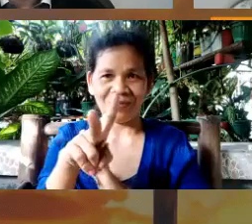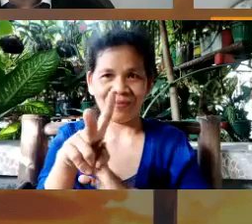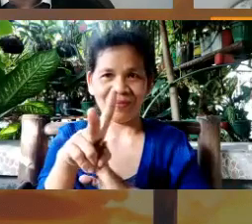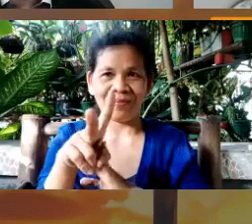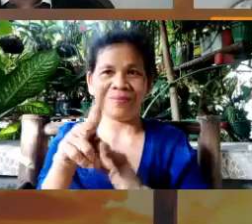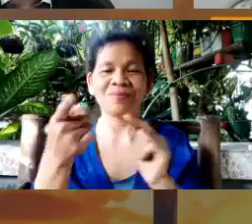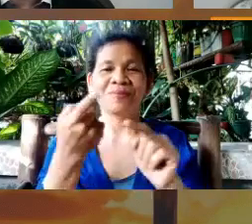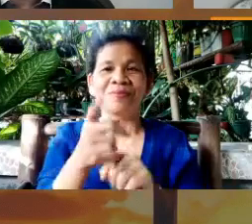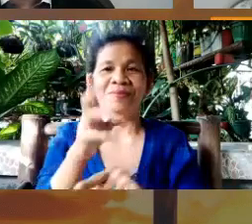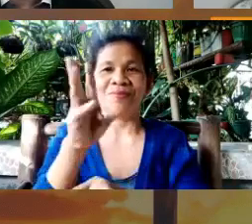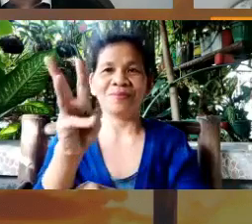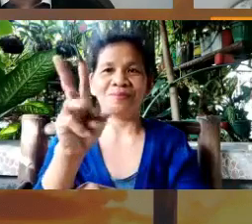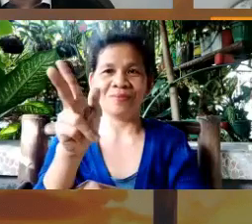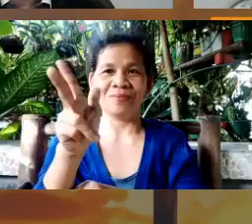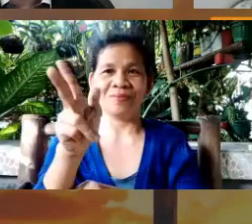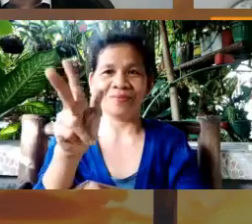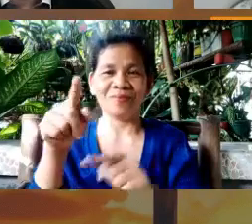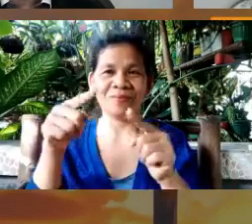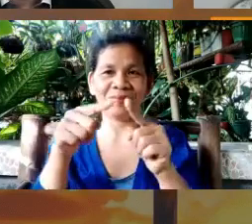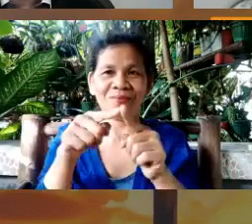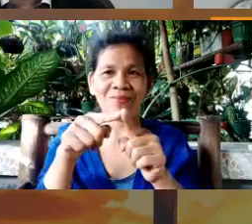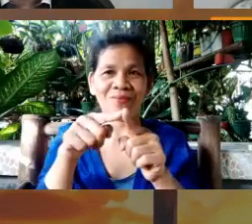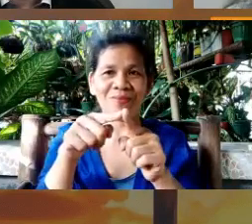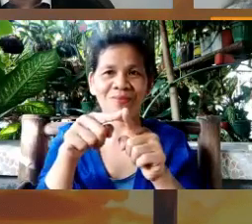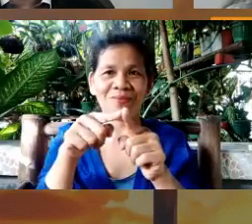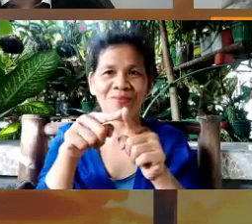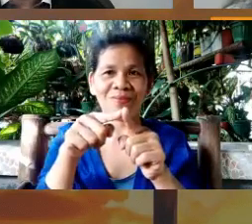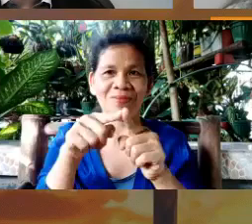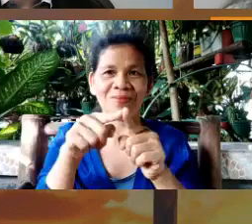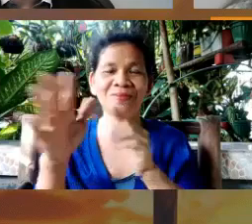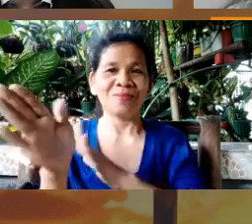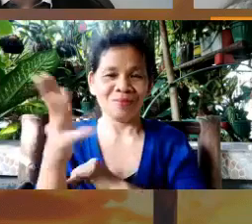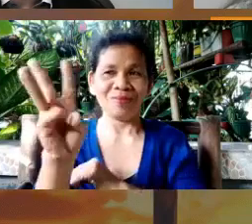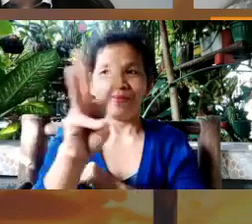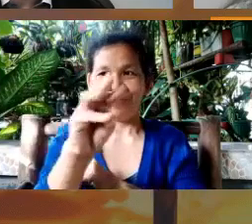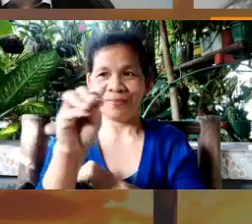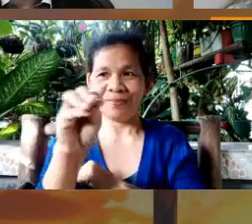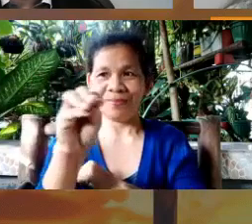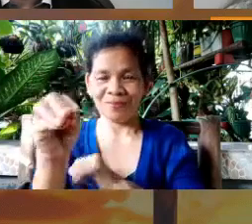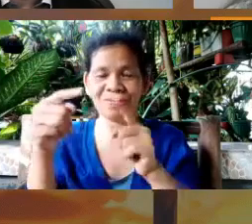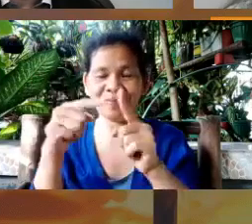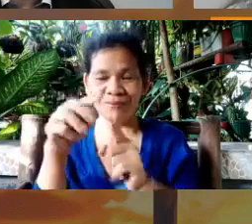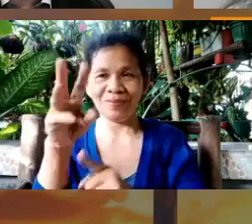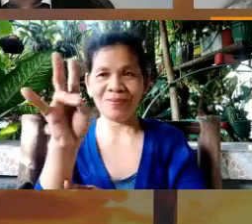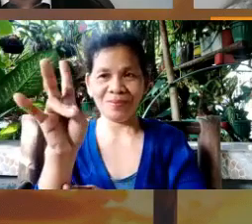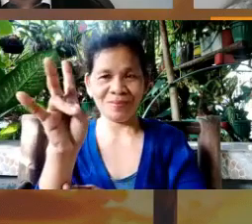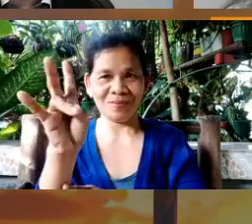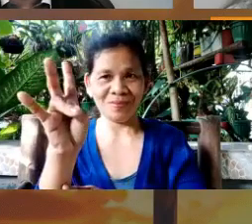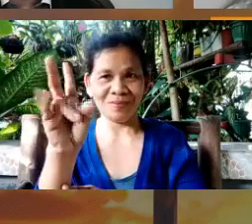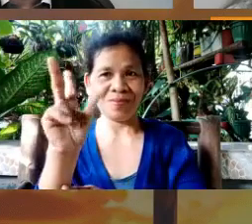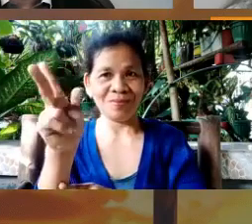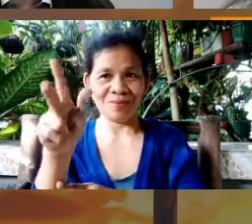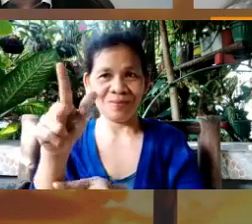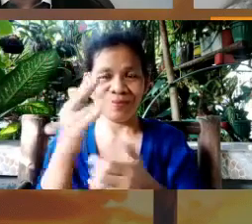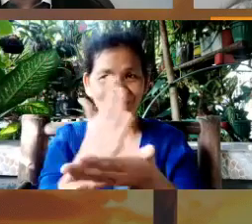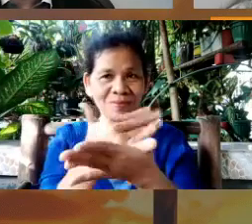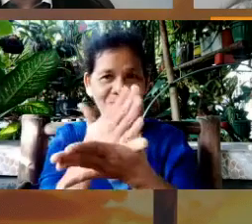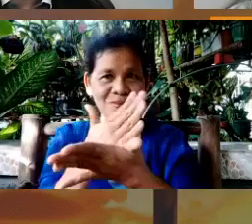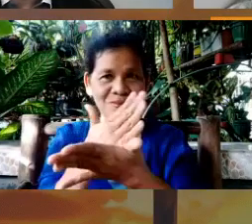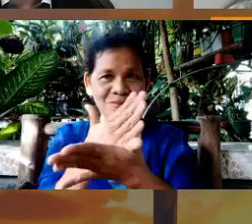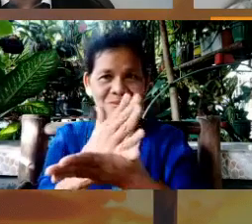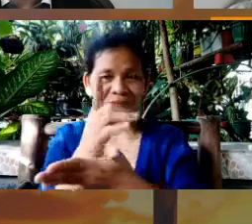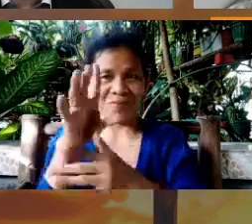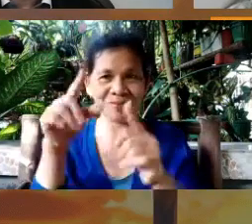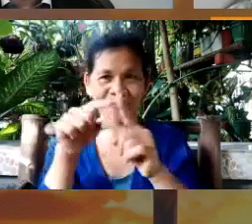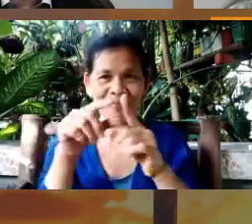hanggang ika-pitot kalahati ng umaga upang ating pagmulayan patuloy ang salita ng ating mahal na Diyos. Narito pumuli ang Hope